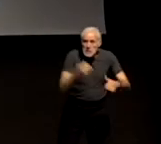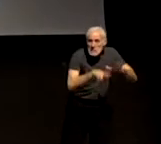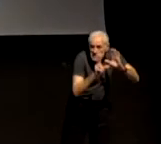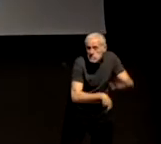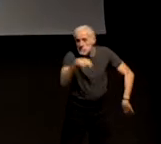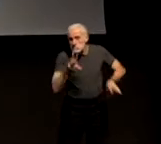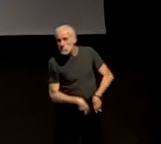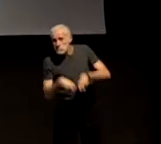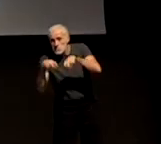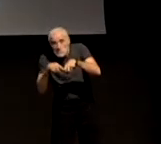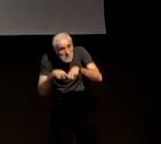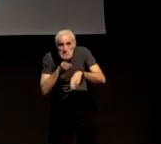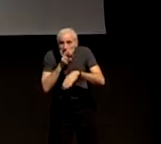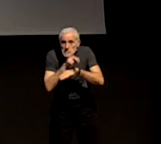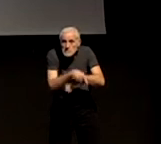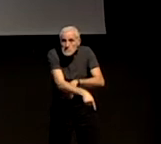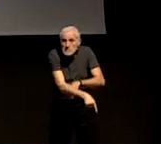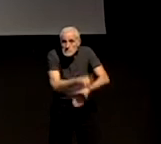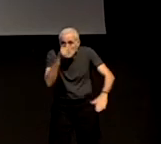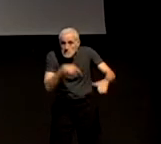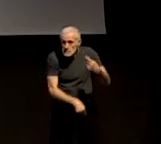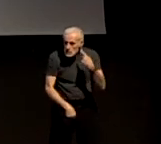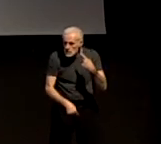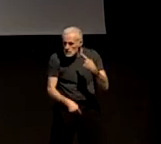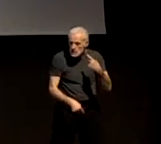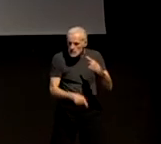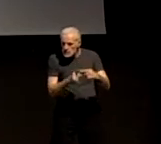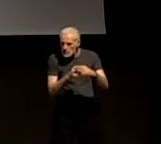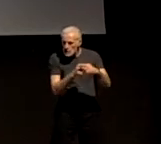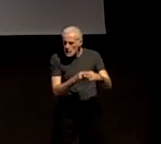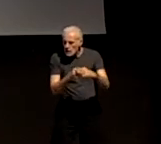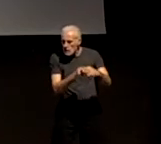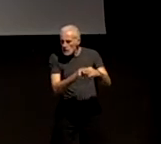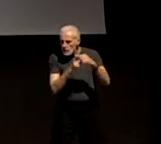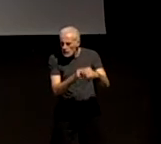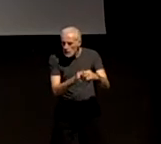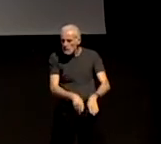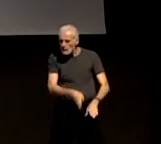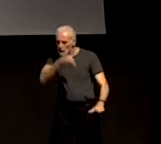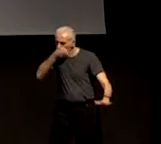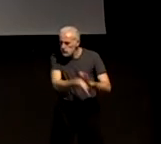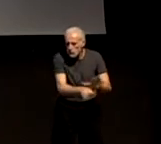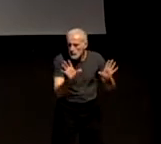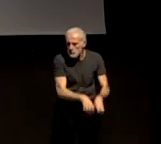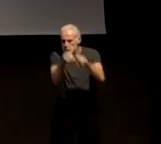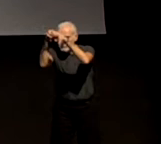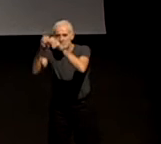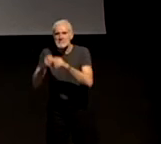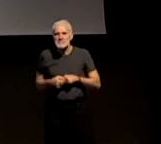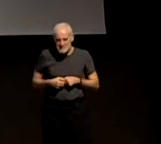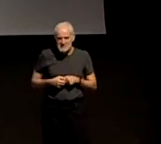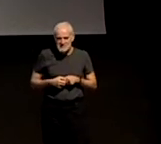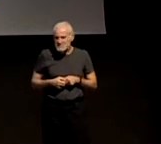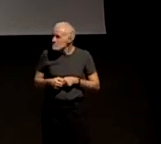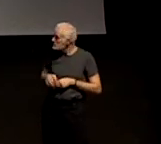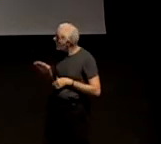grande précision dans la localisation des proies à l'oreille ensuite le disque faciale ce qu'on appelle